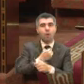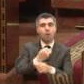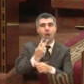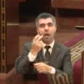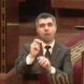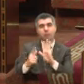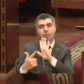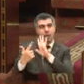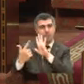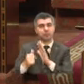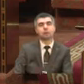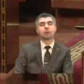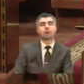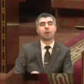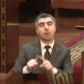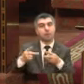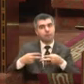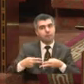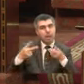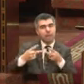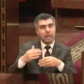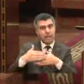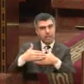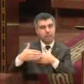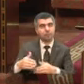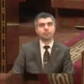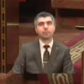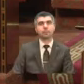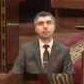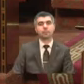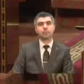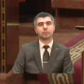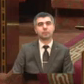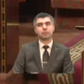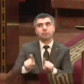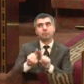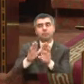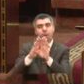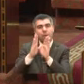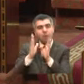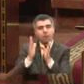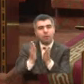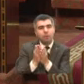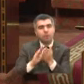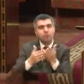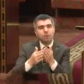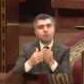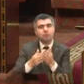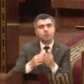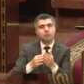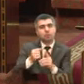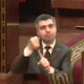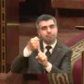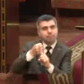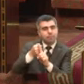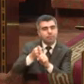18 مايو 2017، وحنا بصدد التنزيل ديالها. بطبيعه الحال التقييم ديالنا عموما هو ايجابي لما تم في بلادنا في